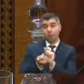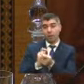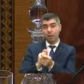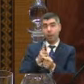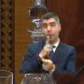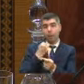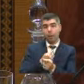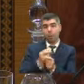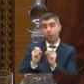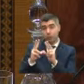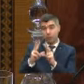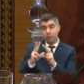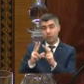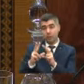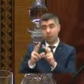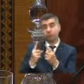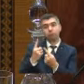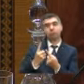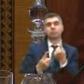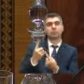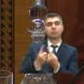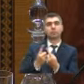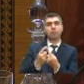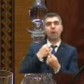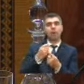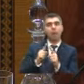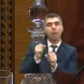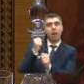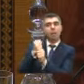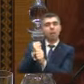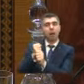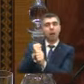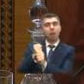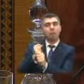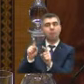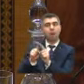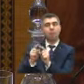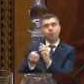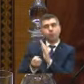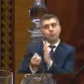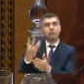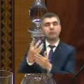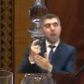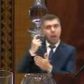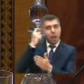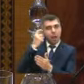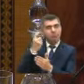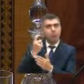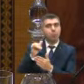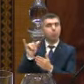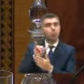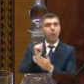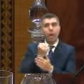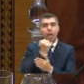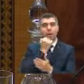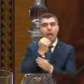حد ذاته، أم كانت الغاية هو تجويد العمل، هو إعادة النظر في طرق عملنا، في